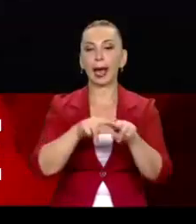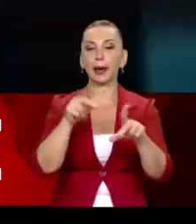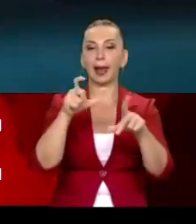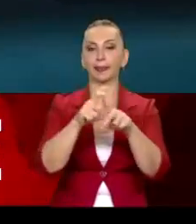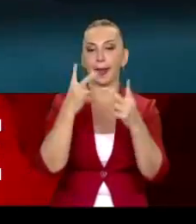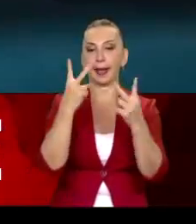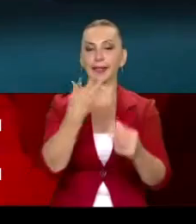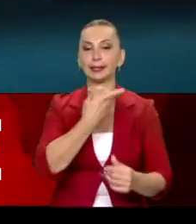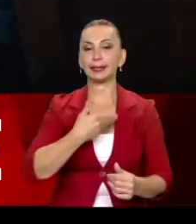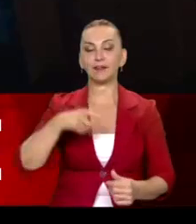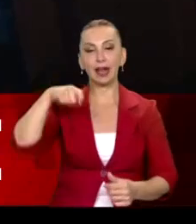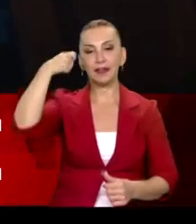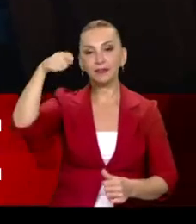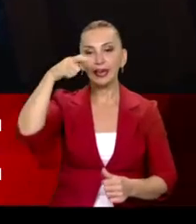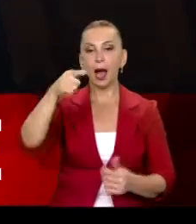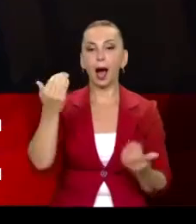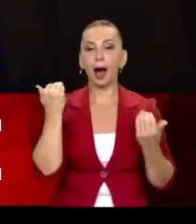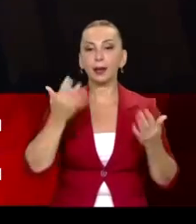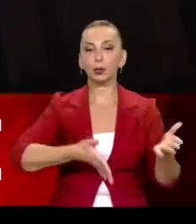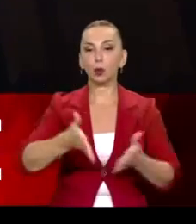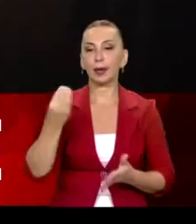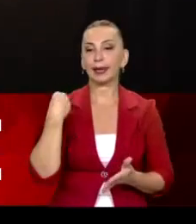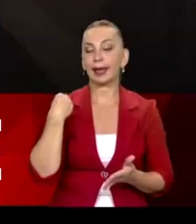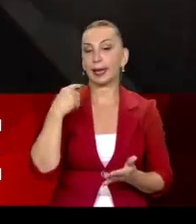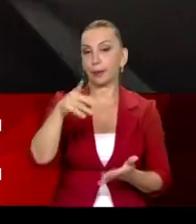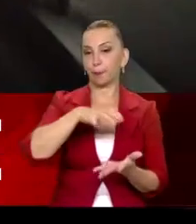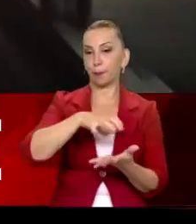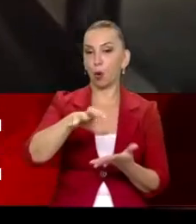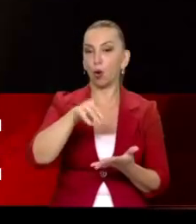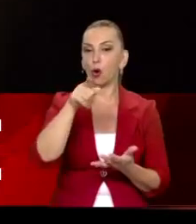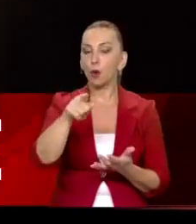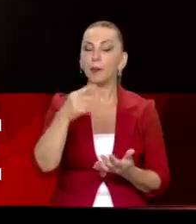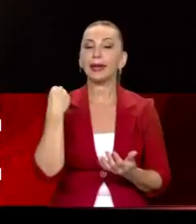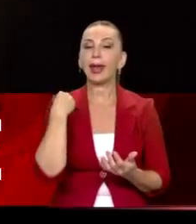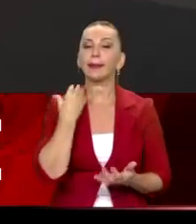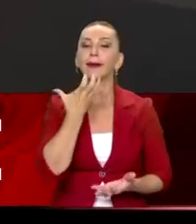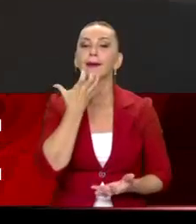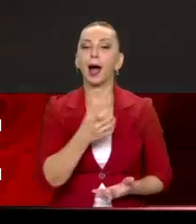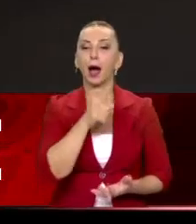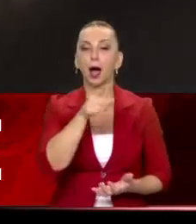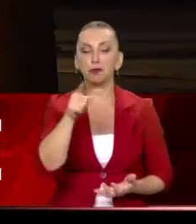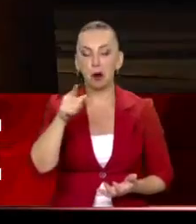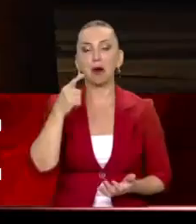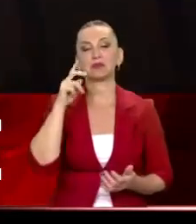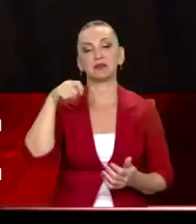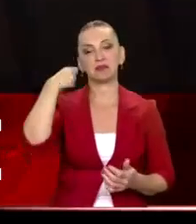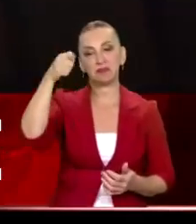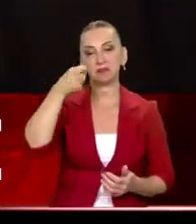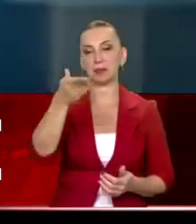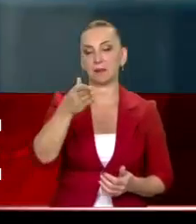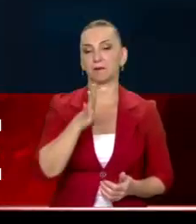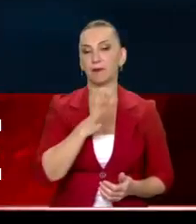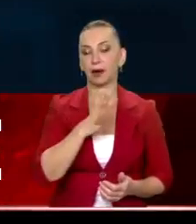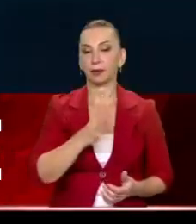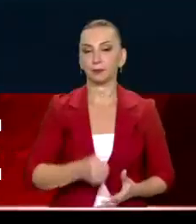D'nin sevilen dizisi Arka Sokaklar yeni sezonunda yeni kadrosuyla ekranlara dönüyor.